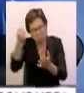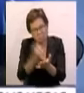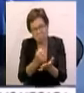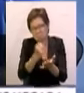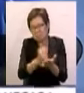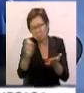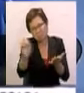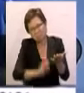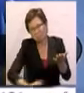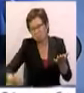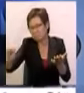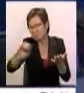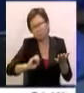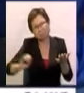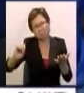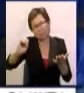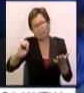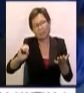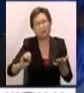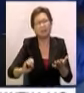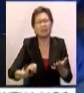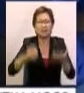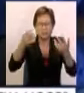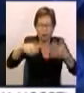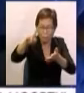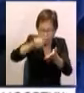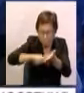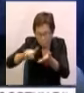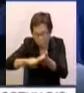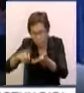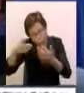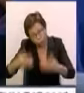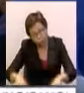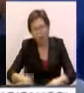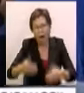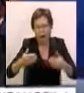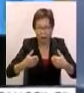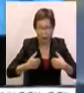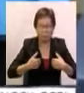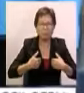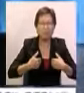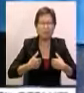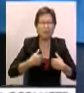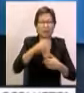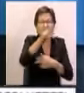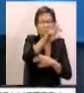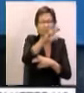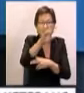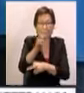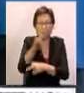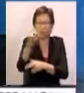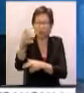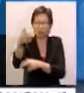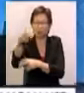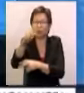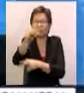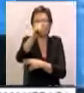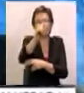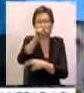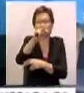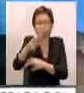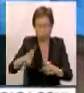sebarang dokumen pengenalan diri yang sah. Hasil pemeriksaan lanjut turut mendapati muatan 37 tong minyak